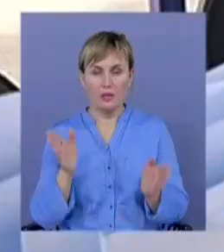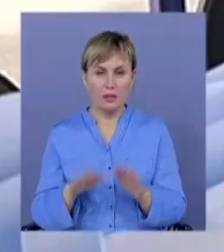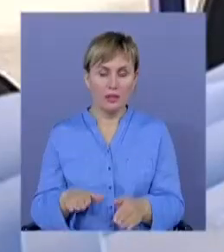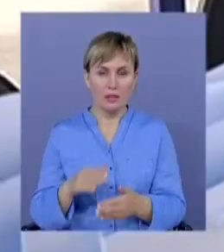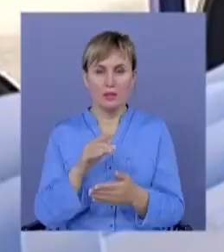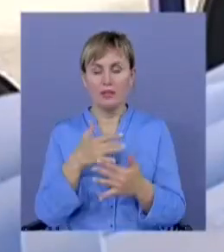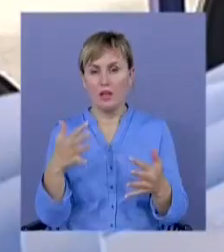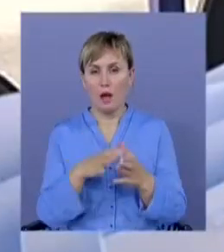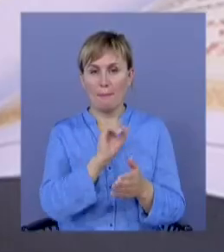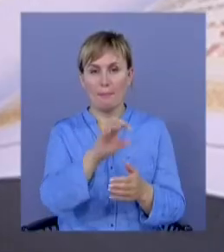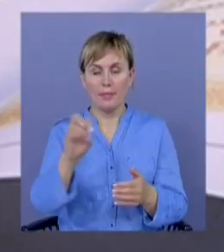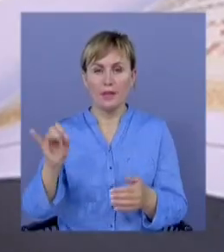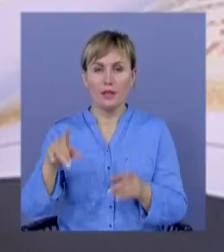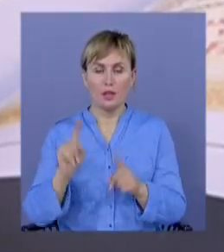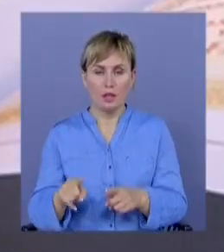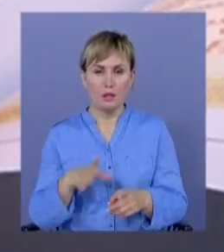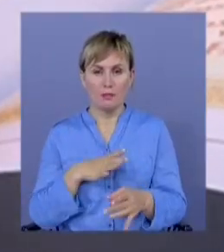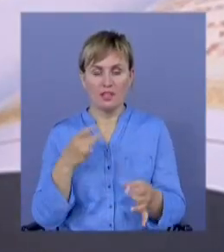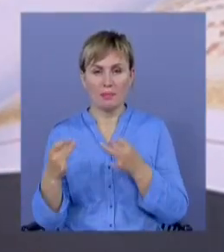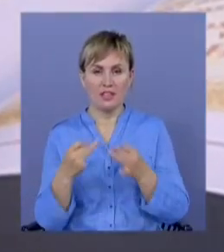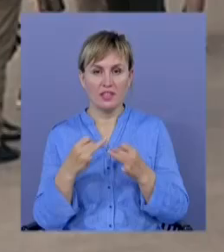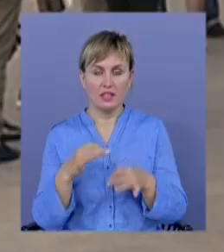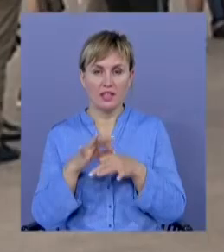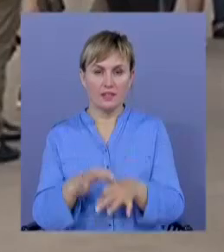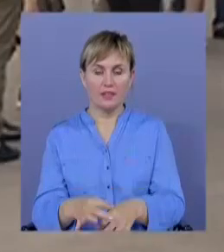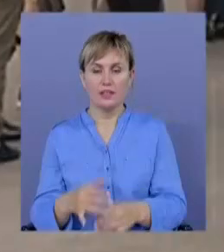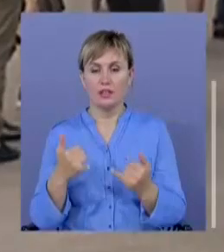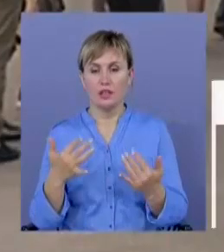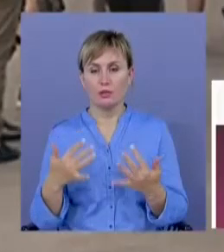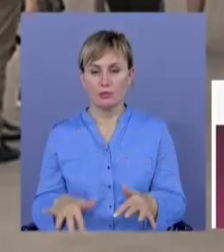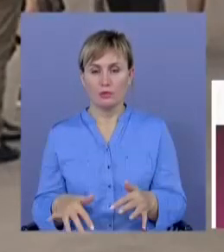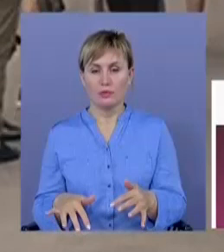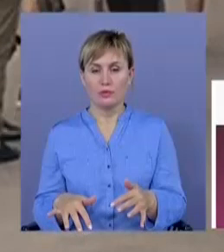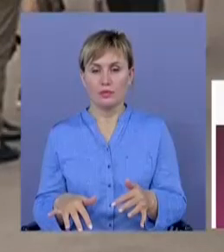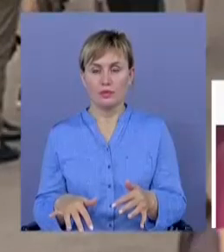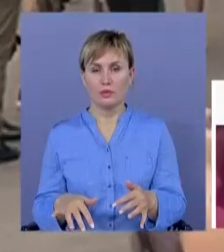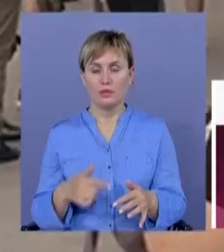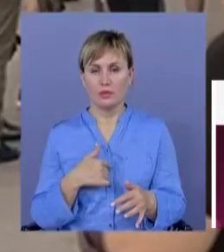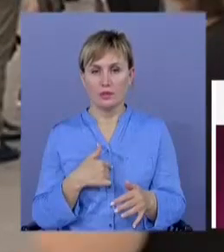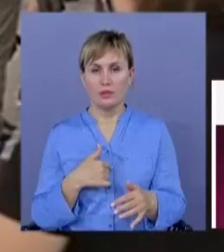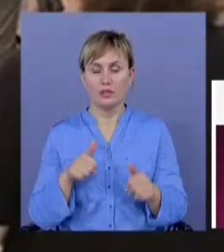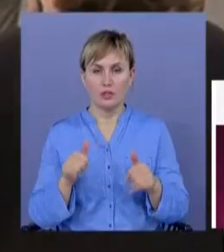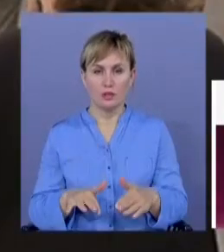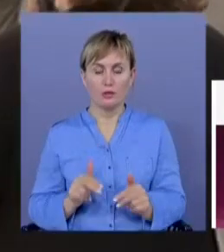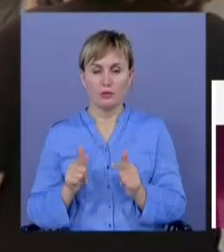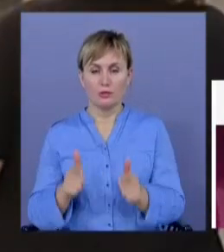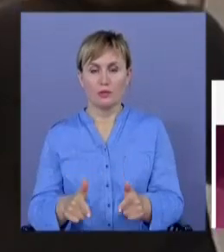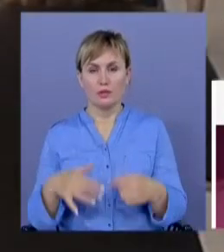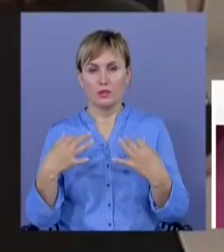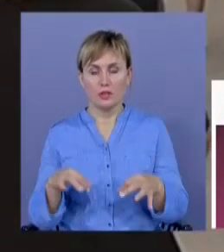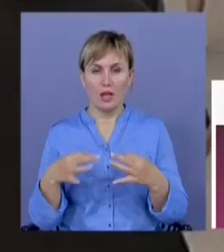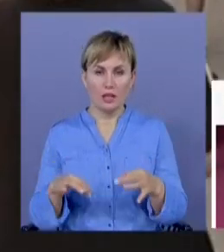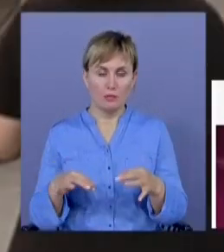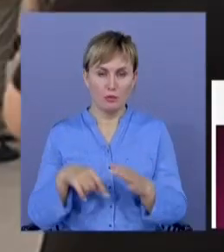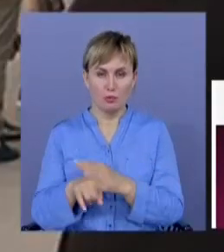нескольких компаниях и даже прошел предварительное собеседование. Сейчас уже решил устроиться либо в